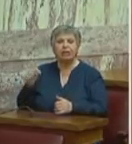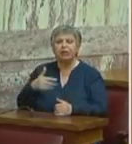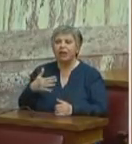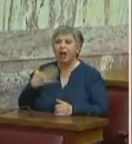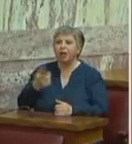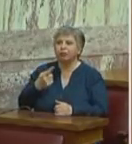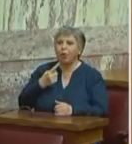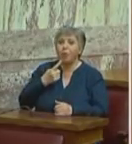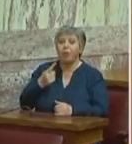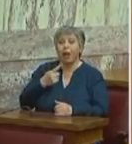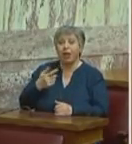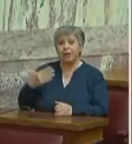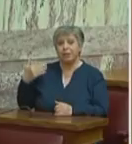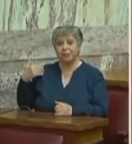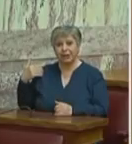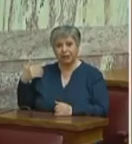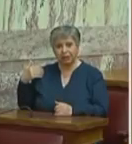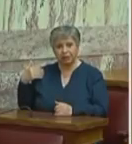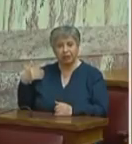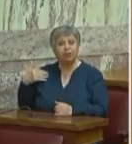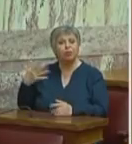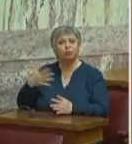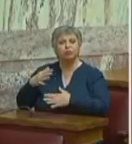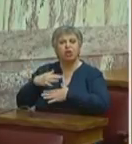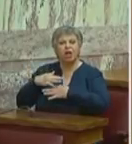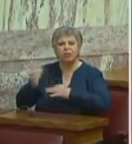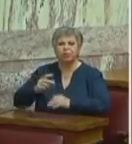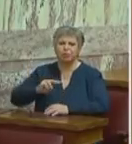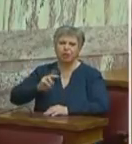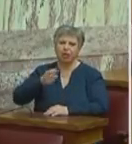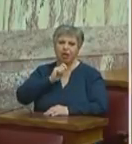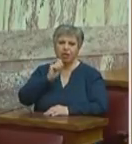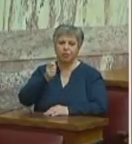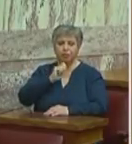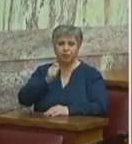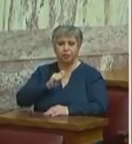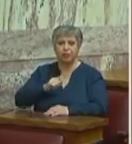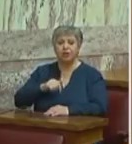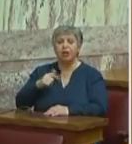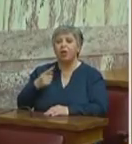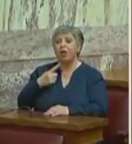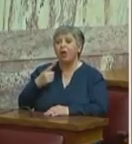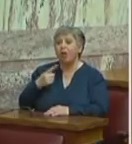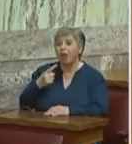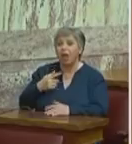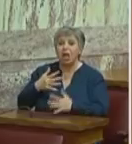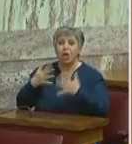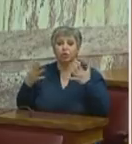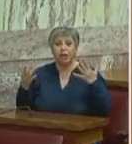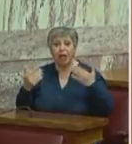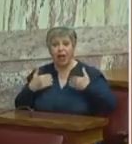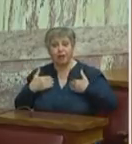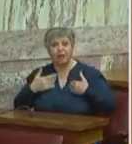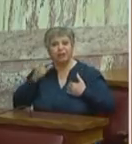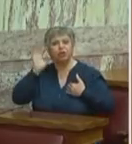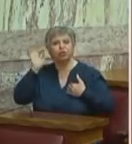που ακούσαμε από τους εκπροσώπους της αντιπολίτευσης ότι κάποιος πάει τάχα να τους παγιδεύσει.